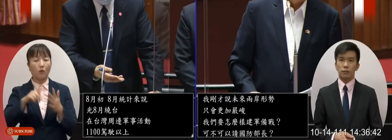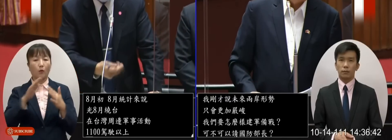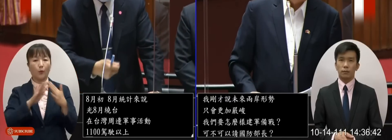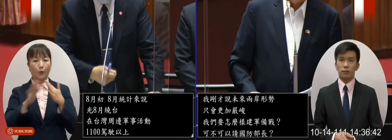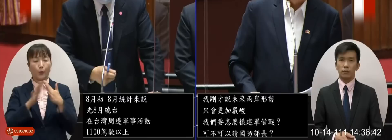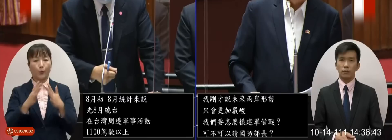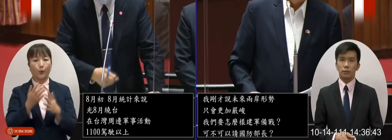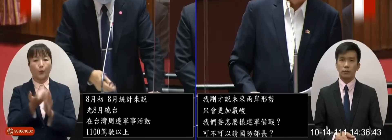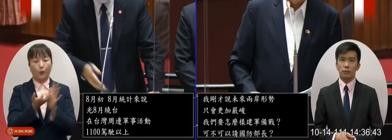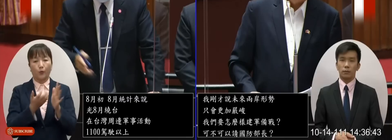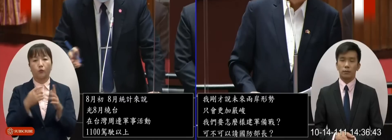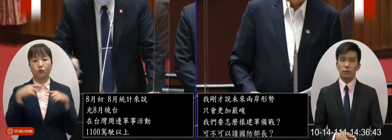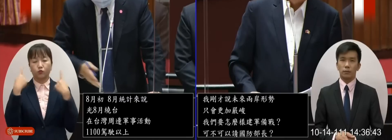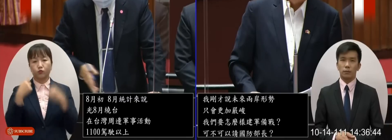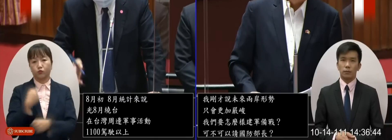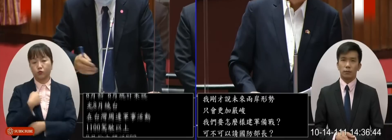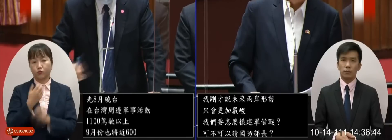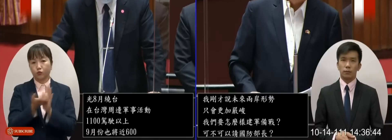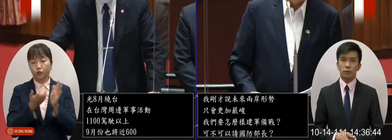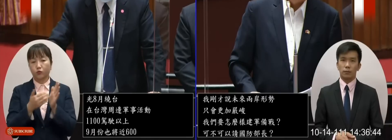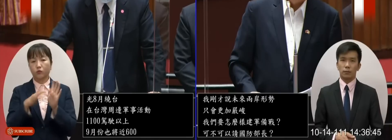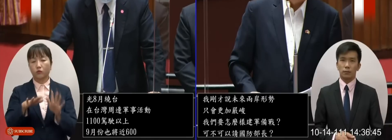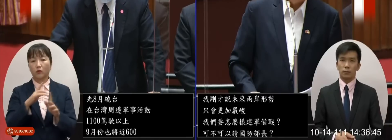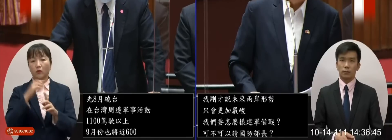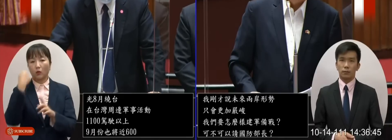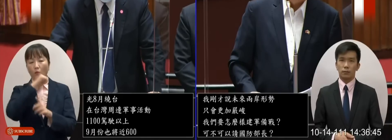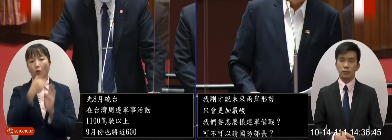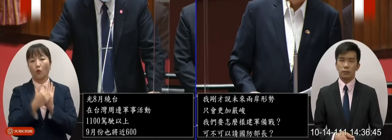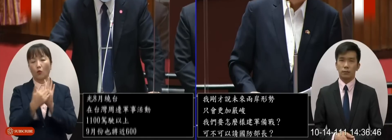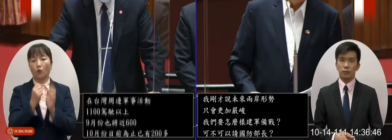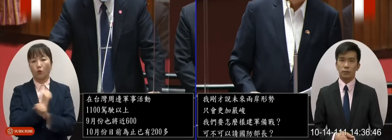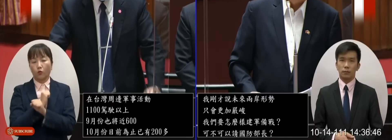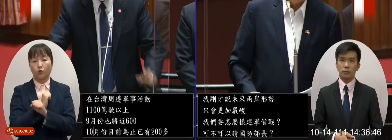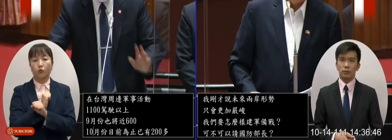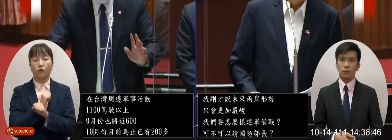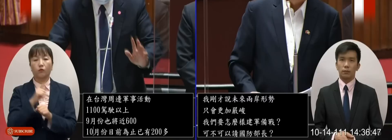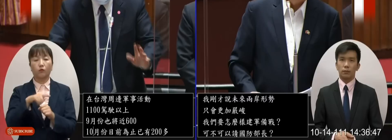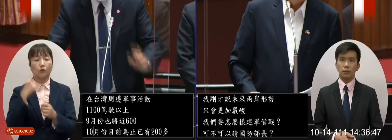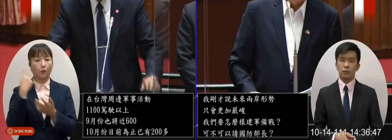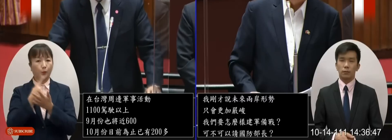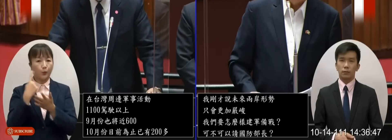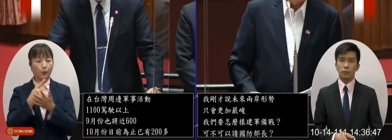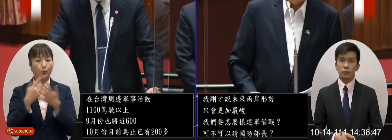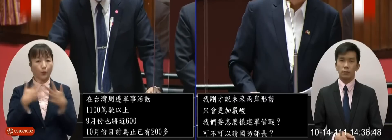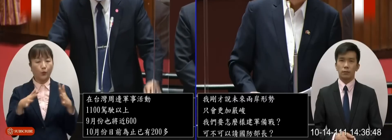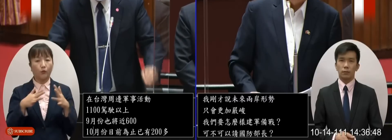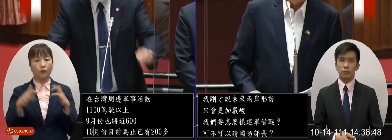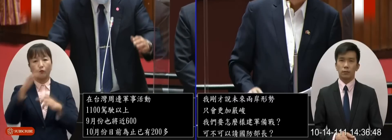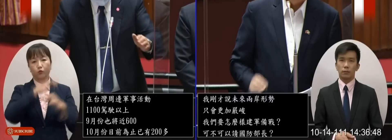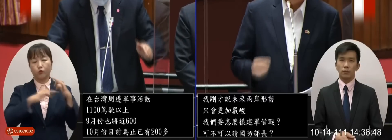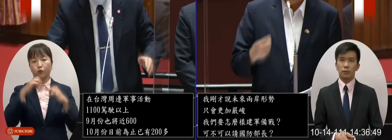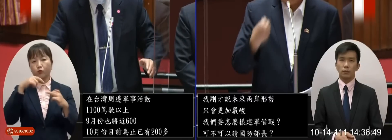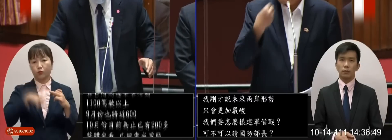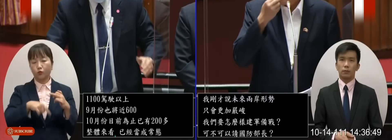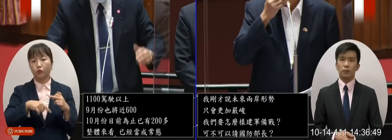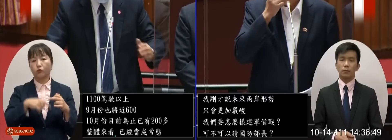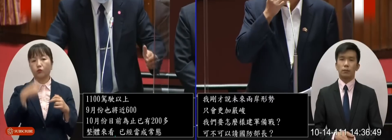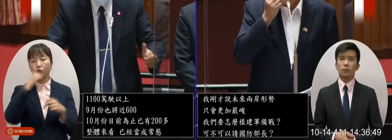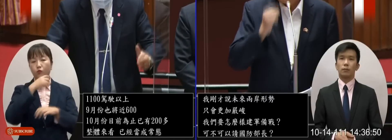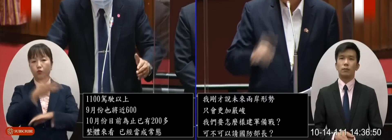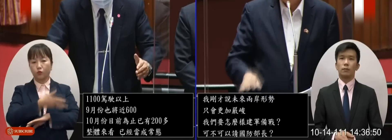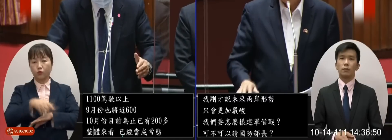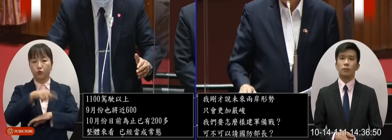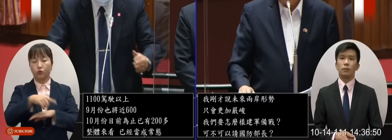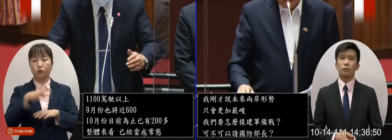巡变成一个常态。所以我们要每天注意的话，但每天最起码有10多架飞机会在台海，有